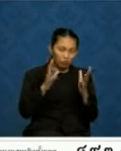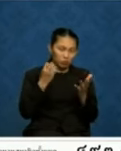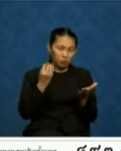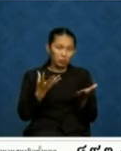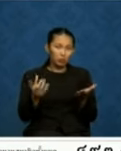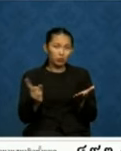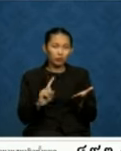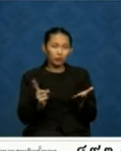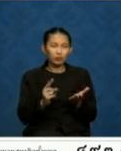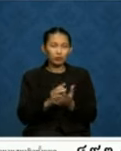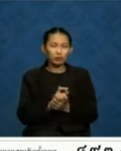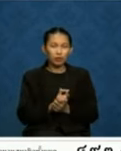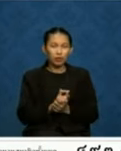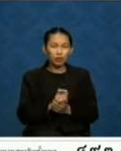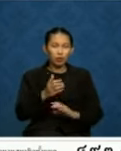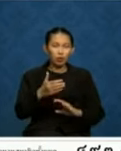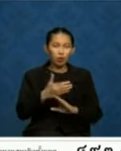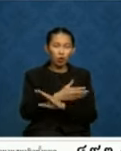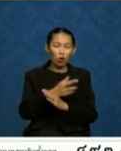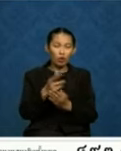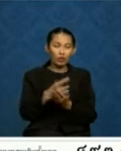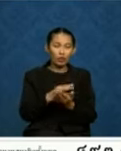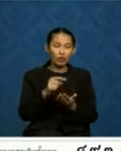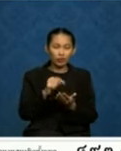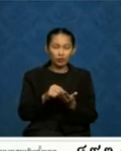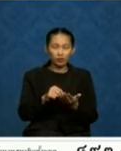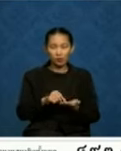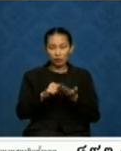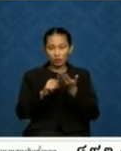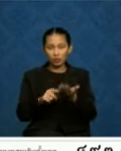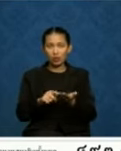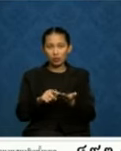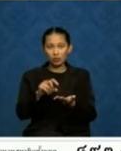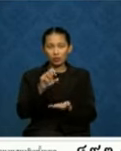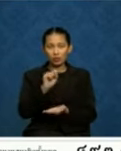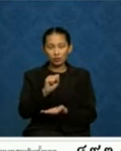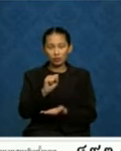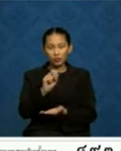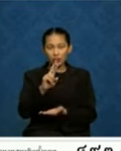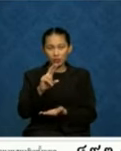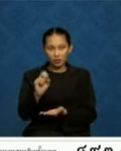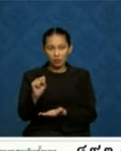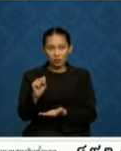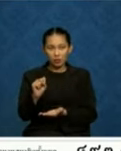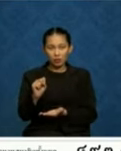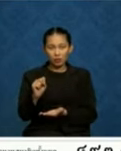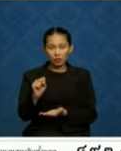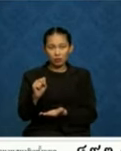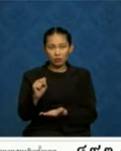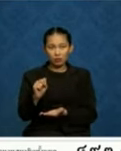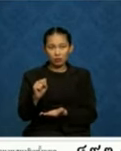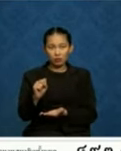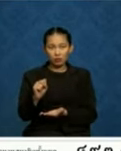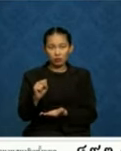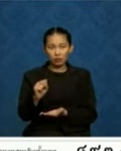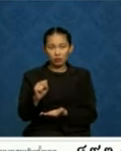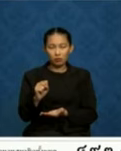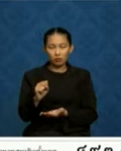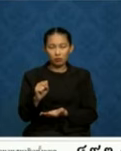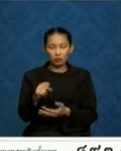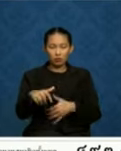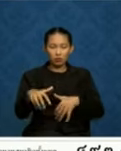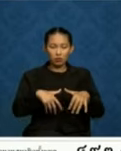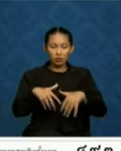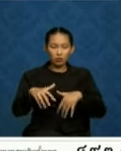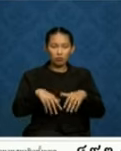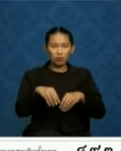คือก่อนที่รายงานนี้จะเข้าสภานะครับพี่น้องชาวไร่ใบยาสูบเนี่ย